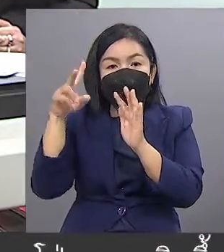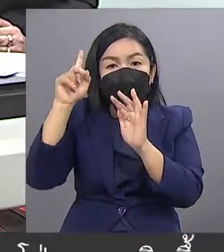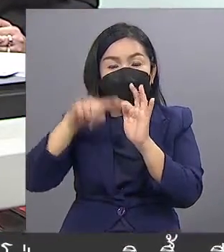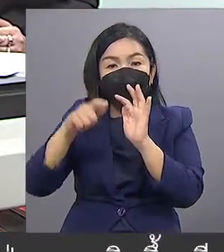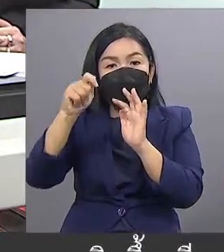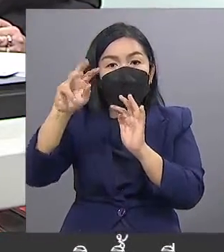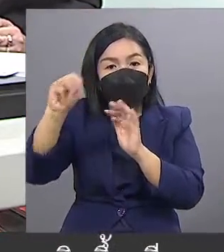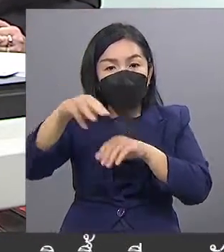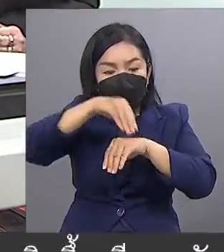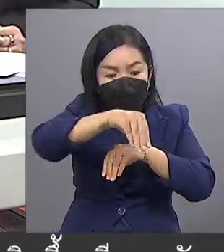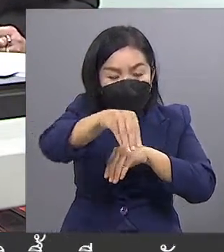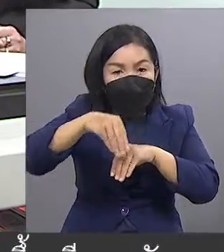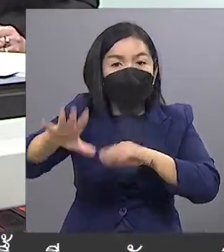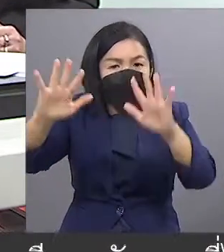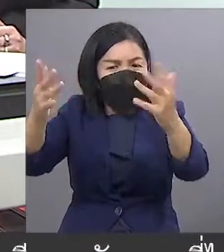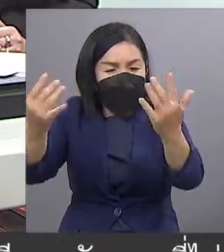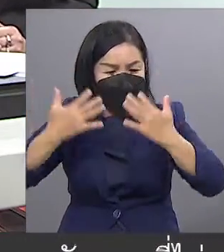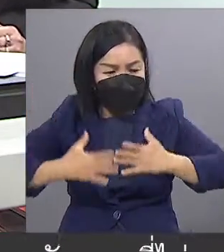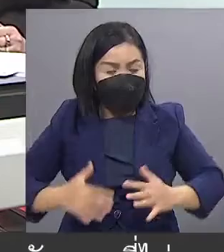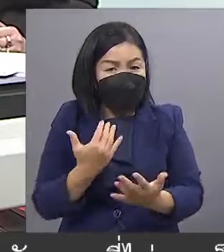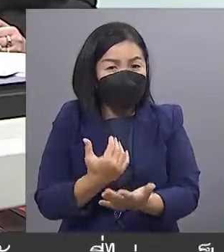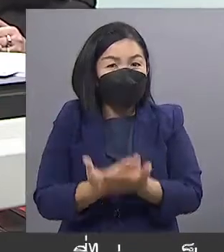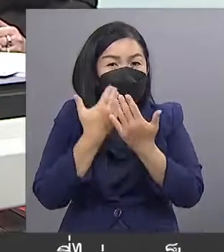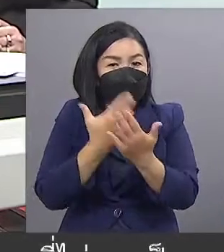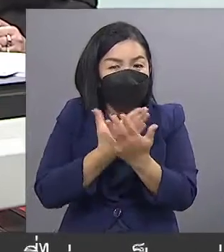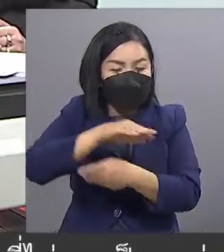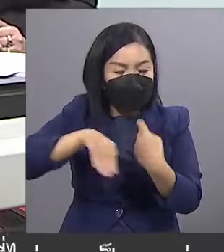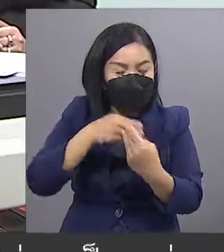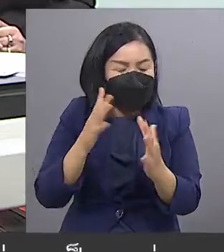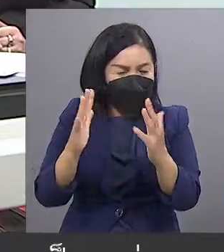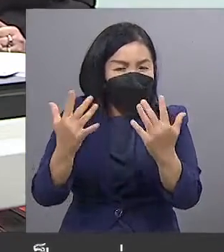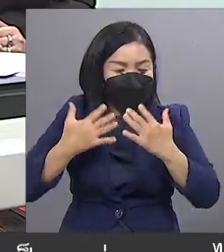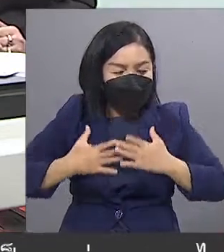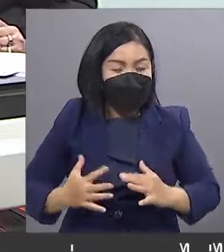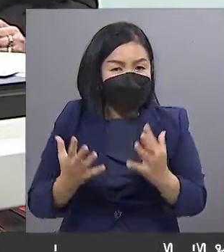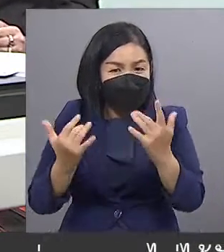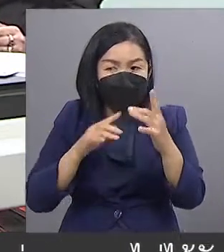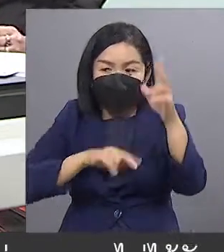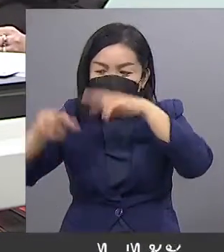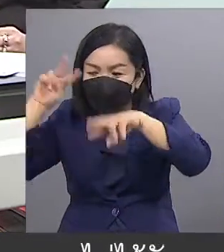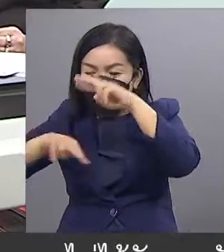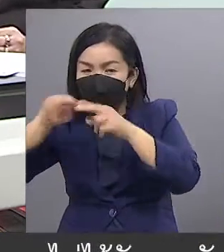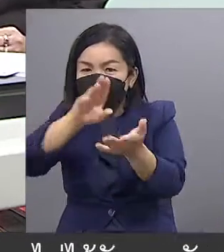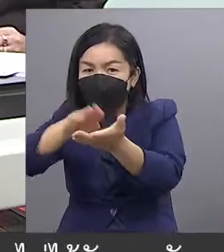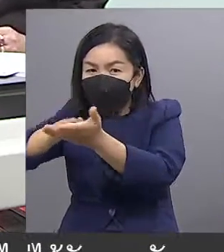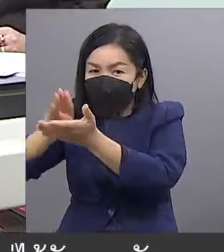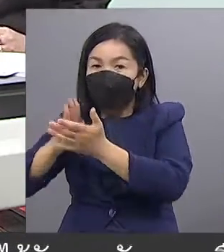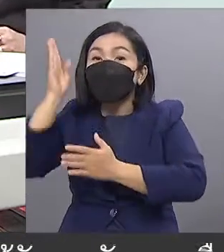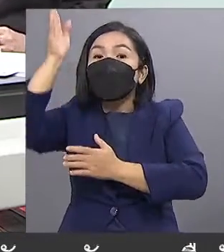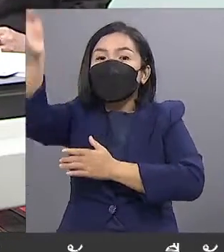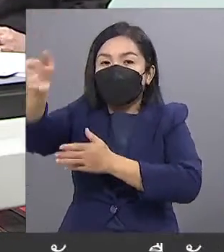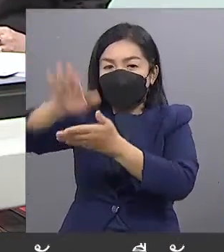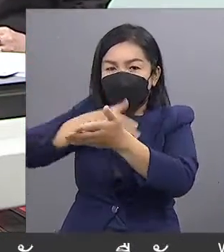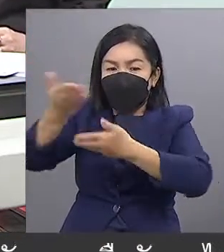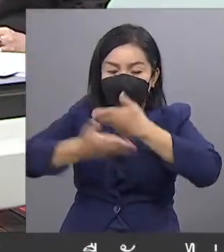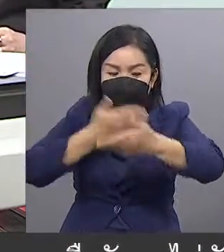ให้ใจเย็นๆกันเกาะในขณะนี้ยังคงต้องอยู่ระหว่างการสำรวจข้อมูลก่อนที่จะนำไปสู่การวางแผนการตลาดแต่ยัง